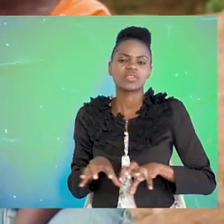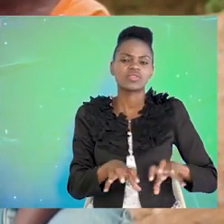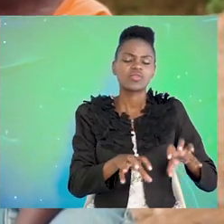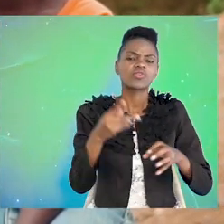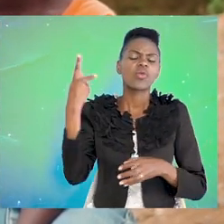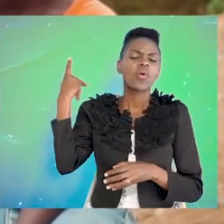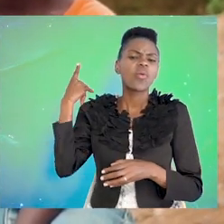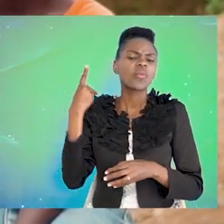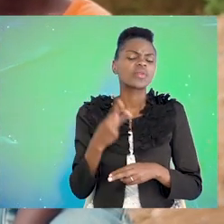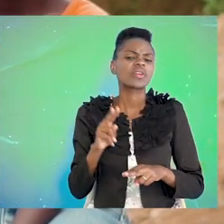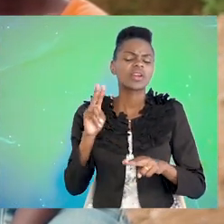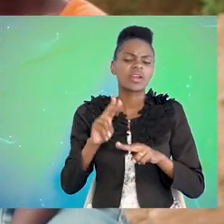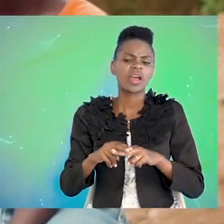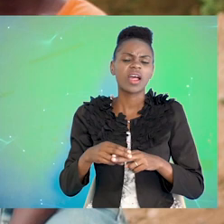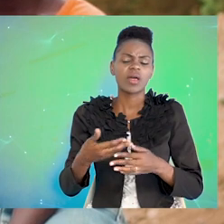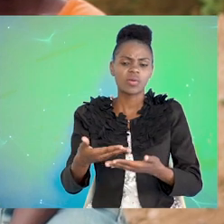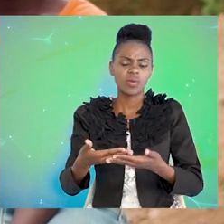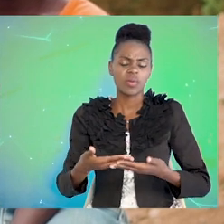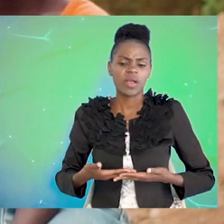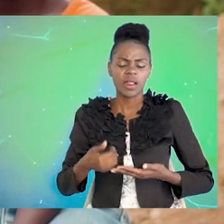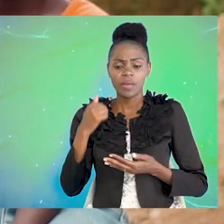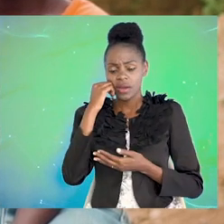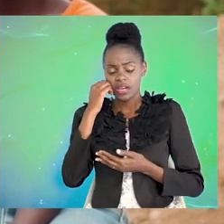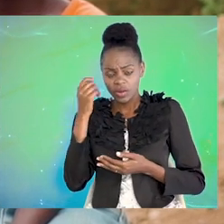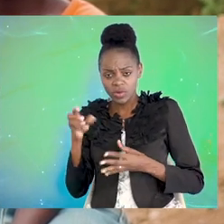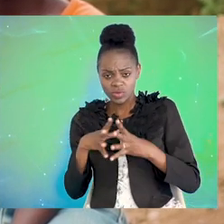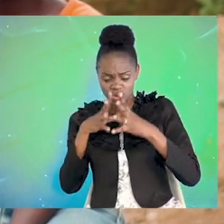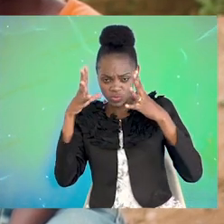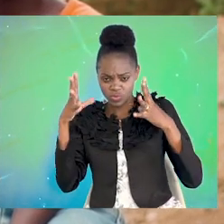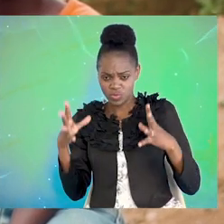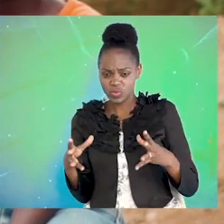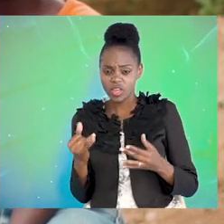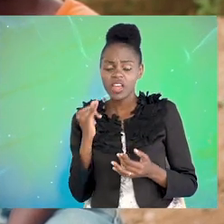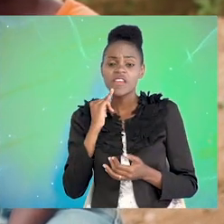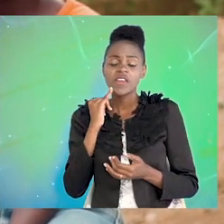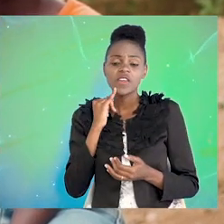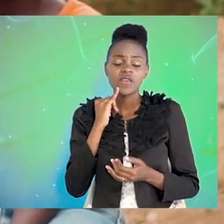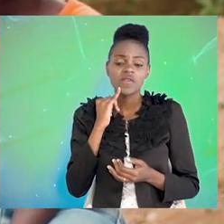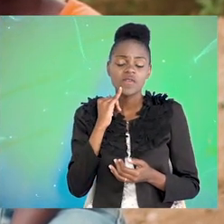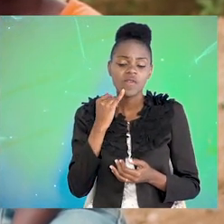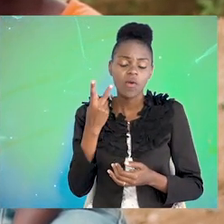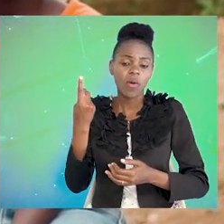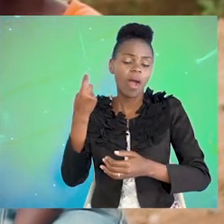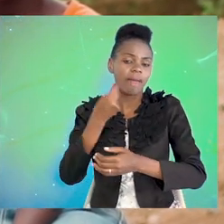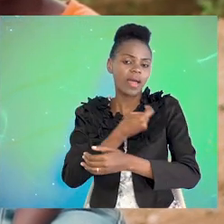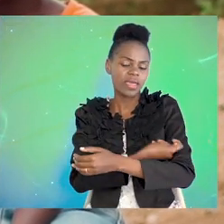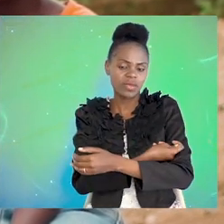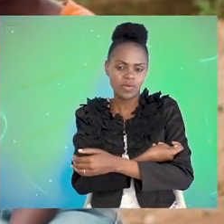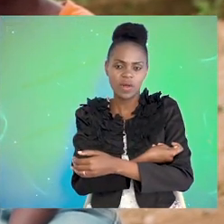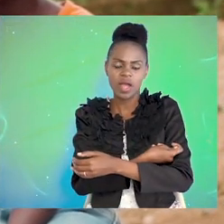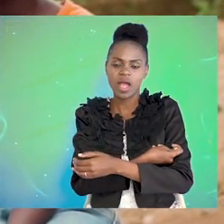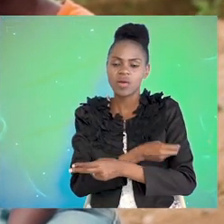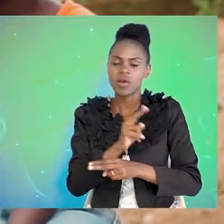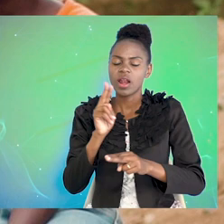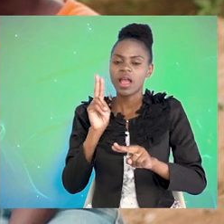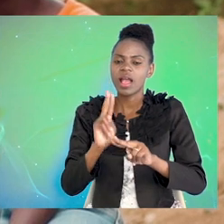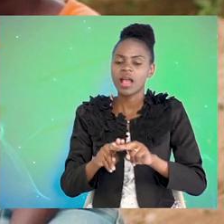chiopsezo choti mwana athu kutenga matenda amene wataifodi nchachikulu kwambiri koma mwanayo akabaisa katemera wataifodi kuti